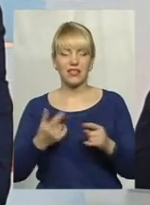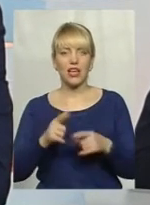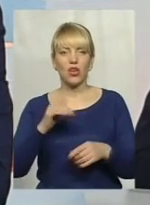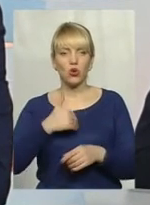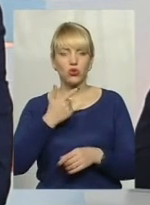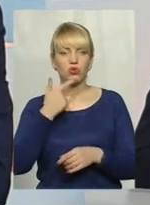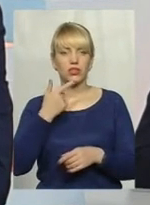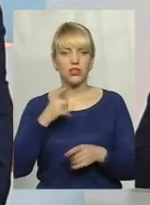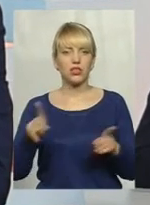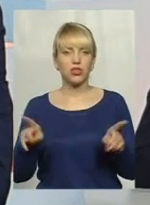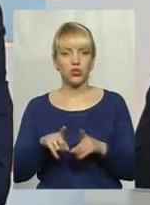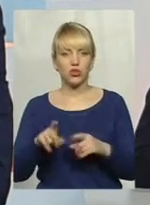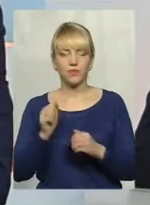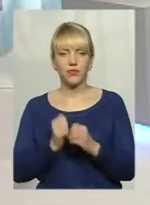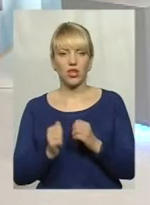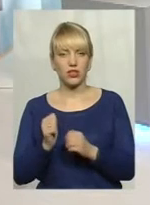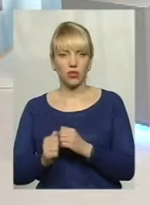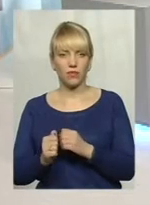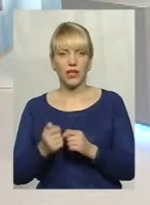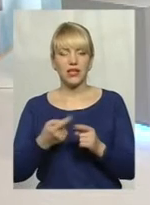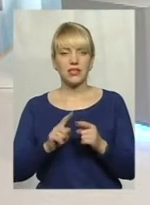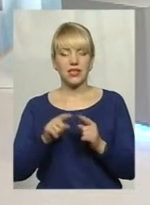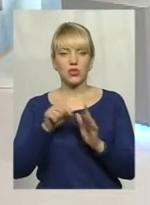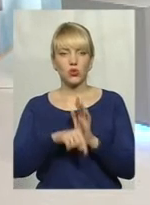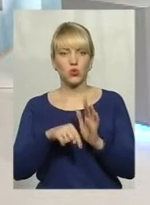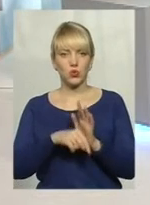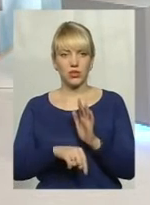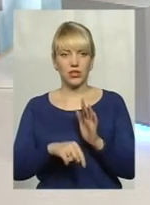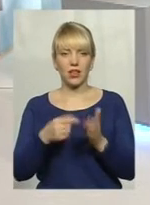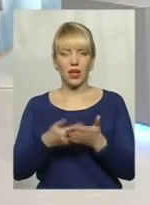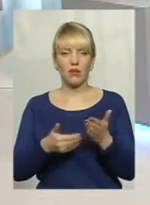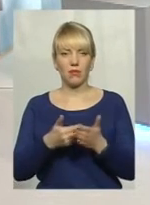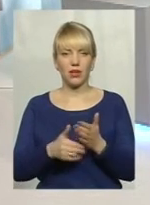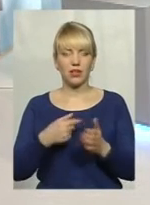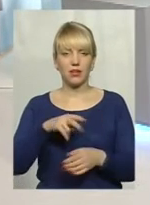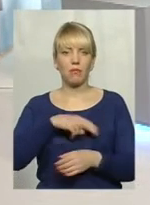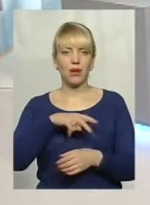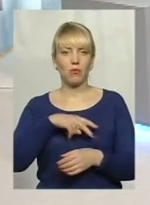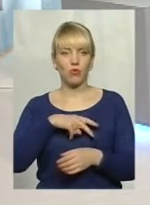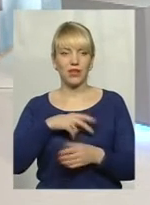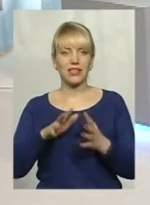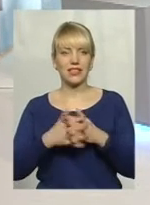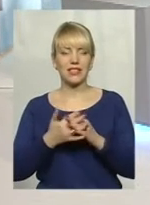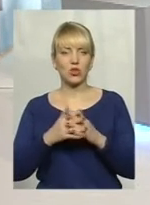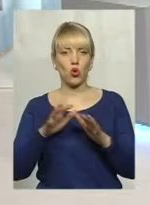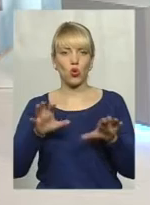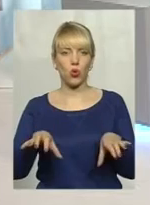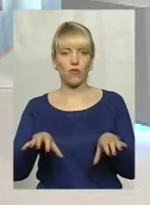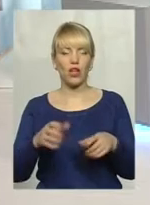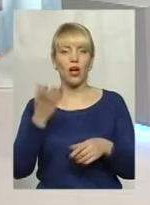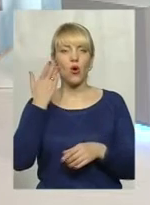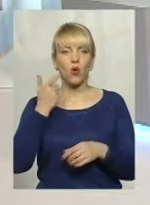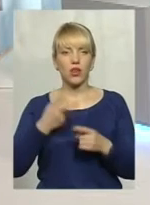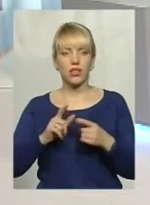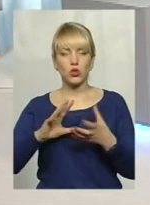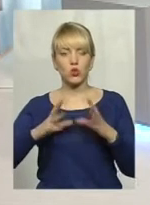що дуже часто, зокрема, це стосується, наприклад, преміювання сільського голови, коли